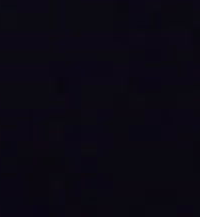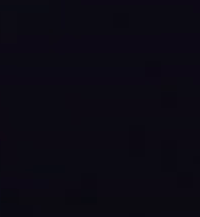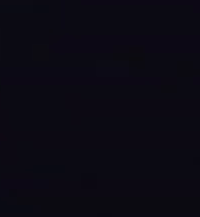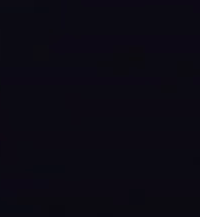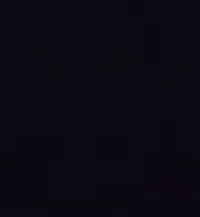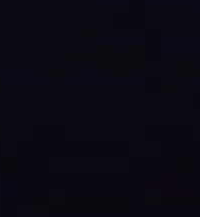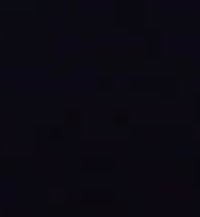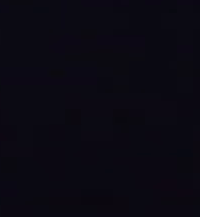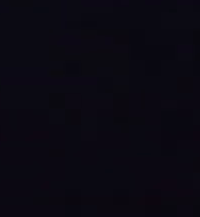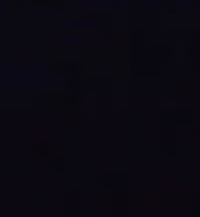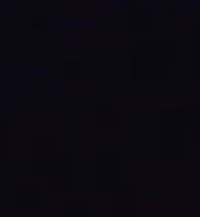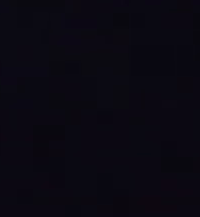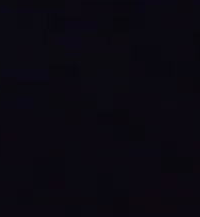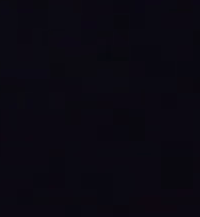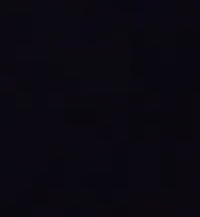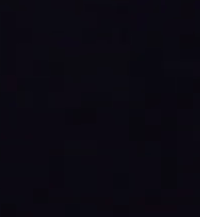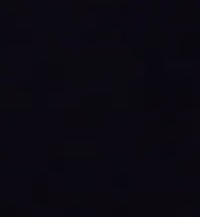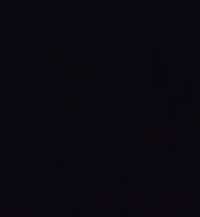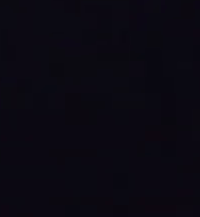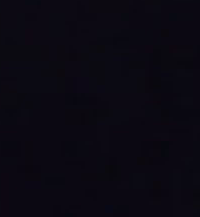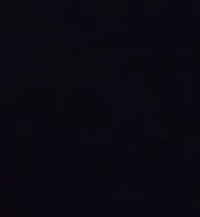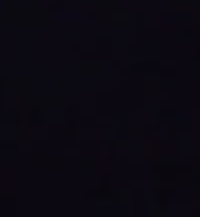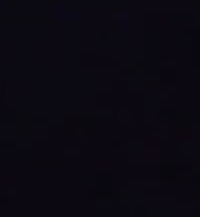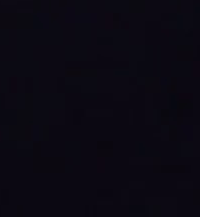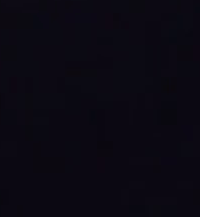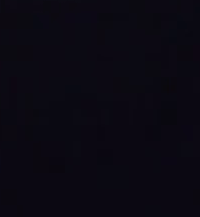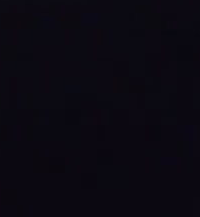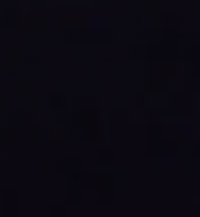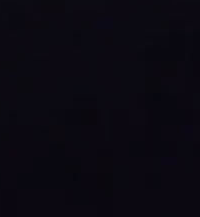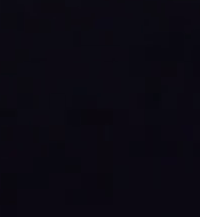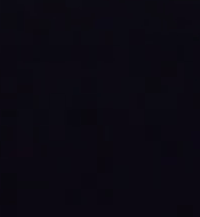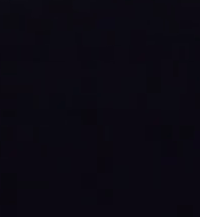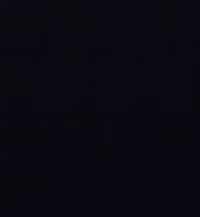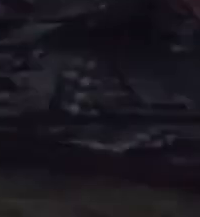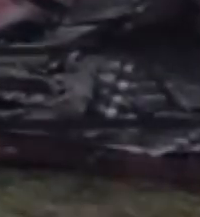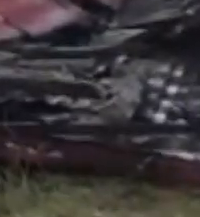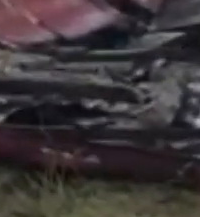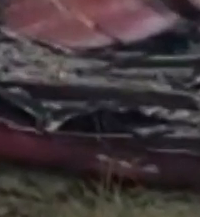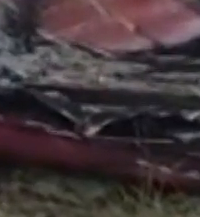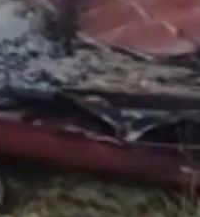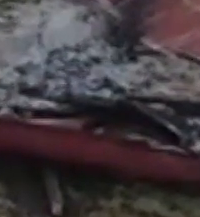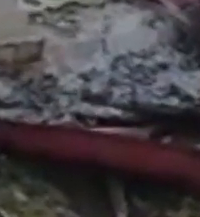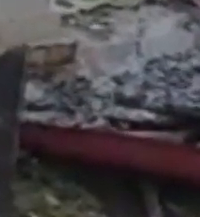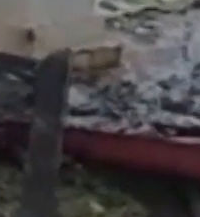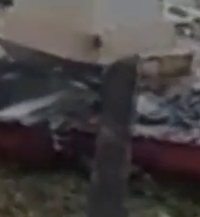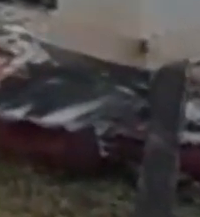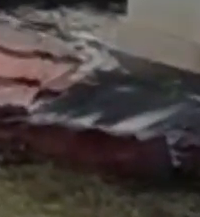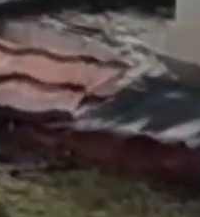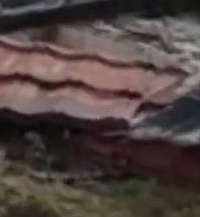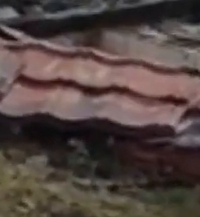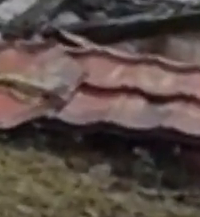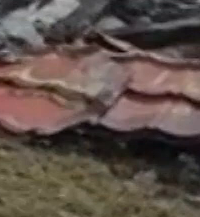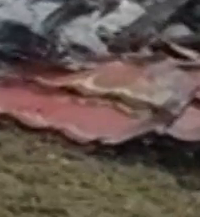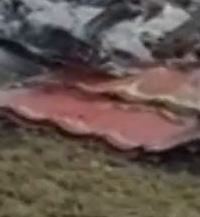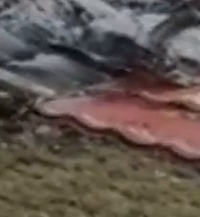Pembakaran diduga dilakukan oleh kelompok kekerasan bersenjata KKB Papua Kodab 35 Bintang Timur. Tidak hanya membakar kantor Dukcapil,